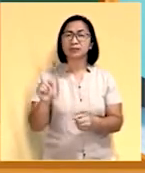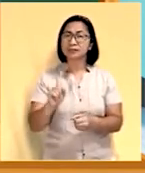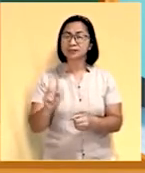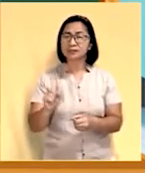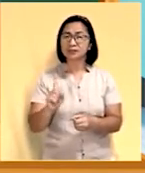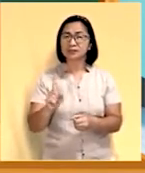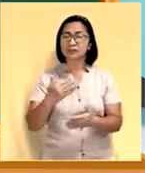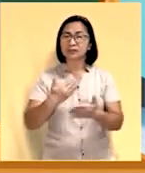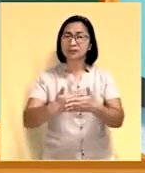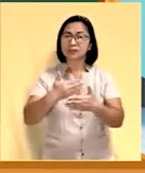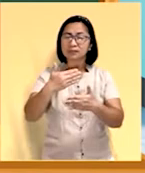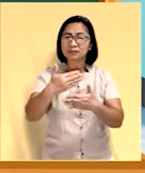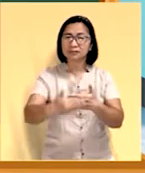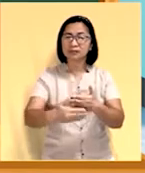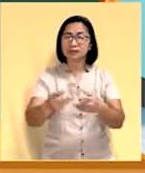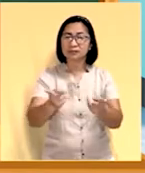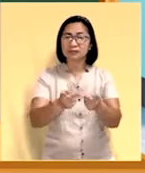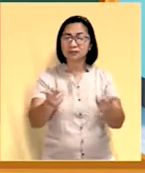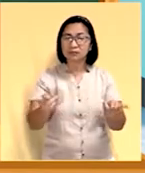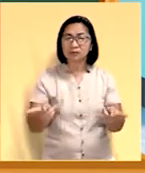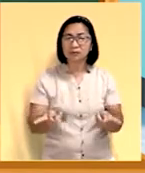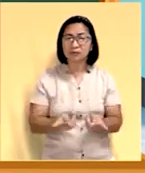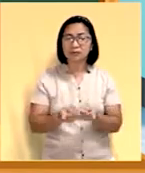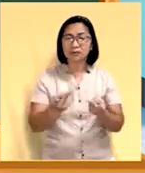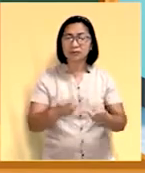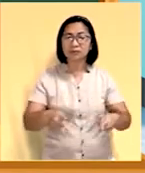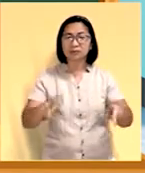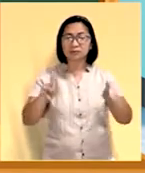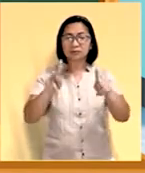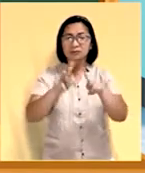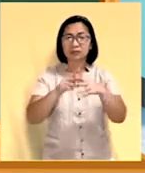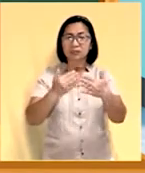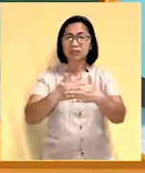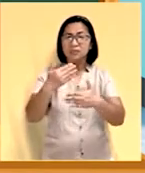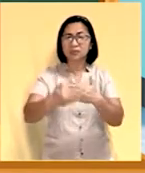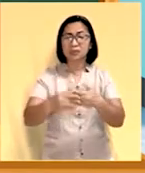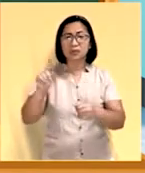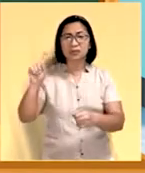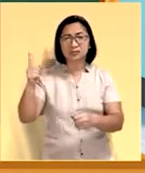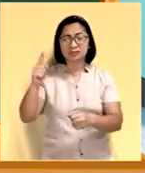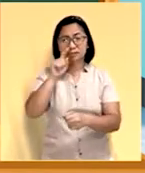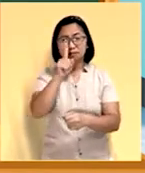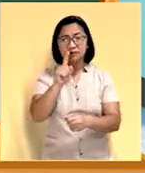Ano naman ang susunod na place value kasunod ng 1's?